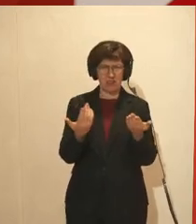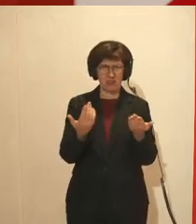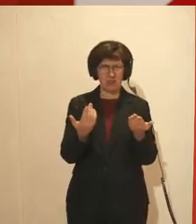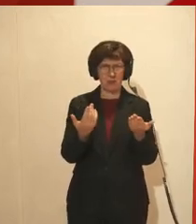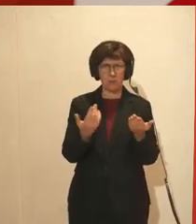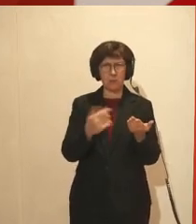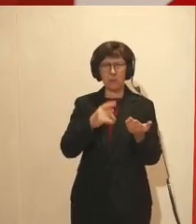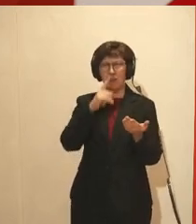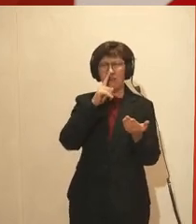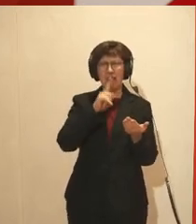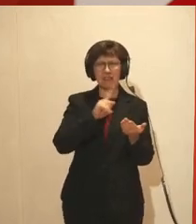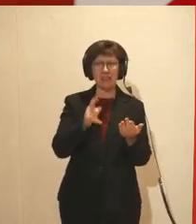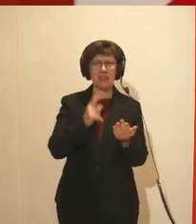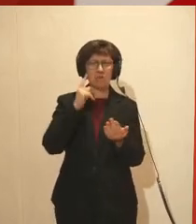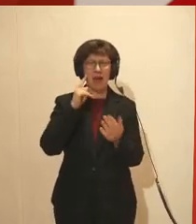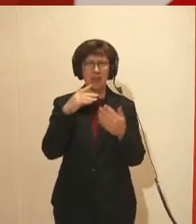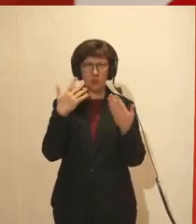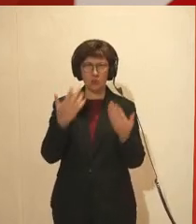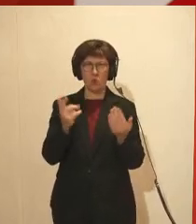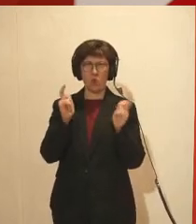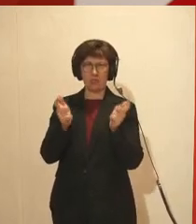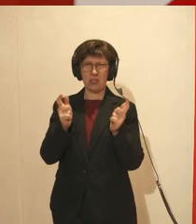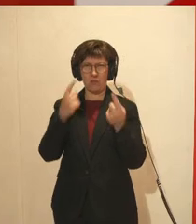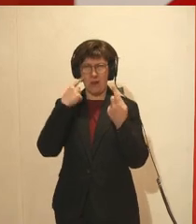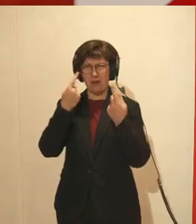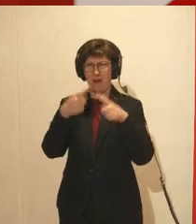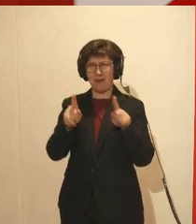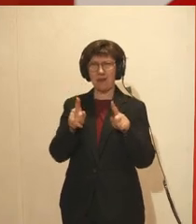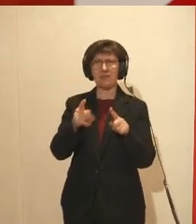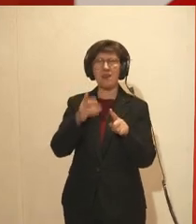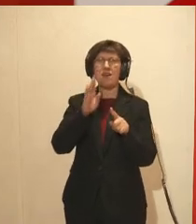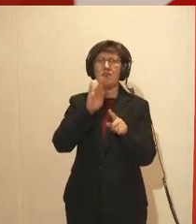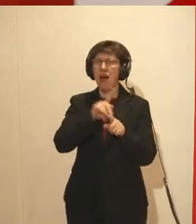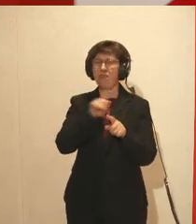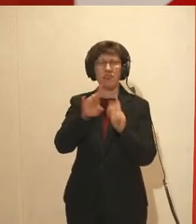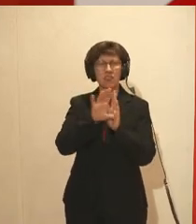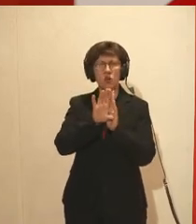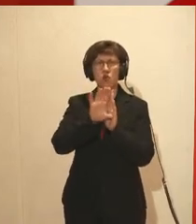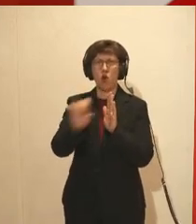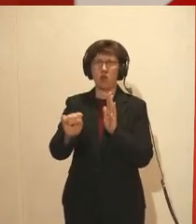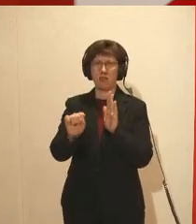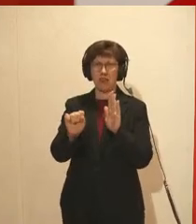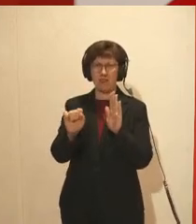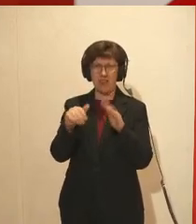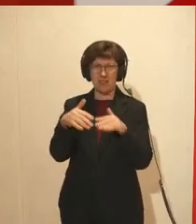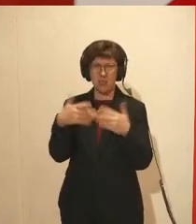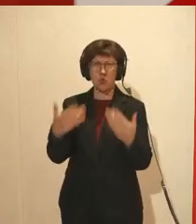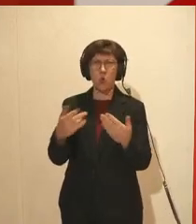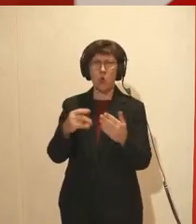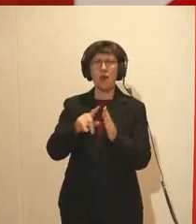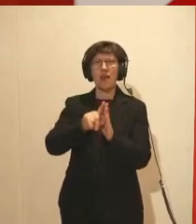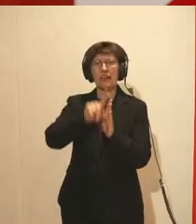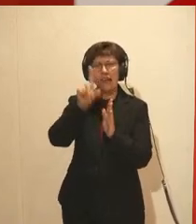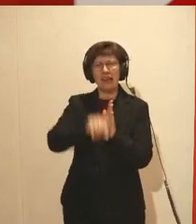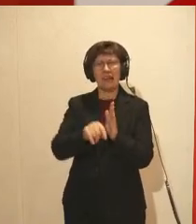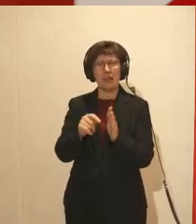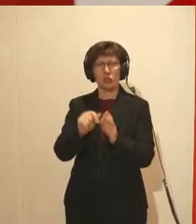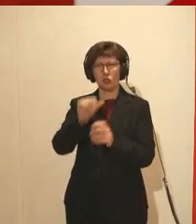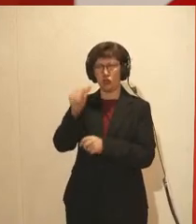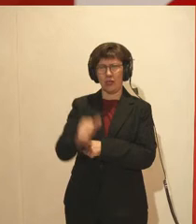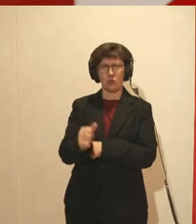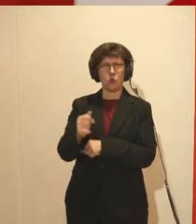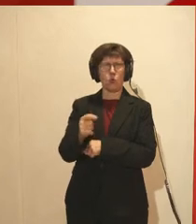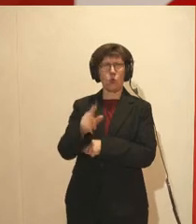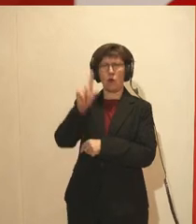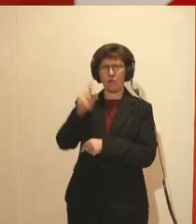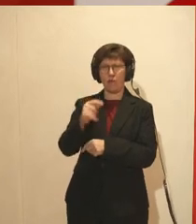das nicht wirklich gemeint ist an der gesellschaft darf man sich über keine konsequenzen dieser geringschätzung wundern und das muss